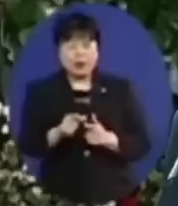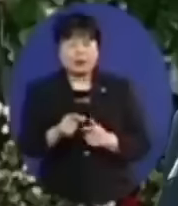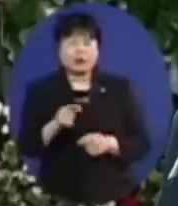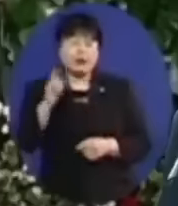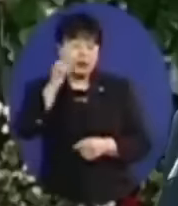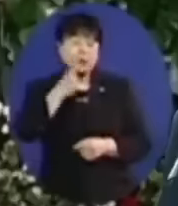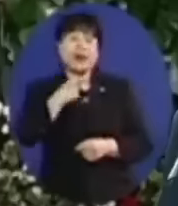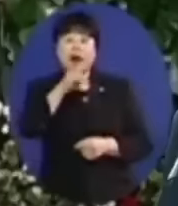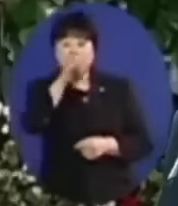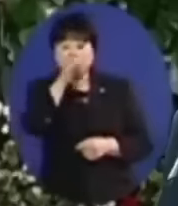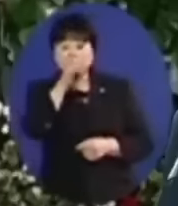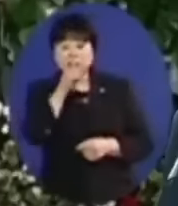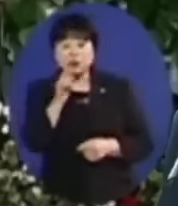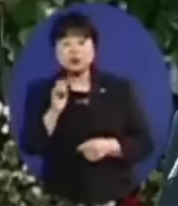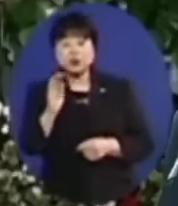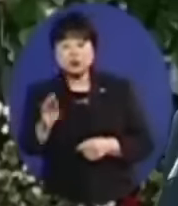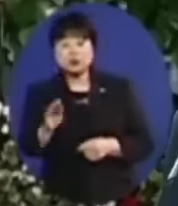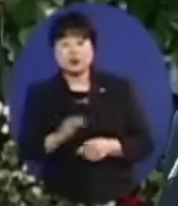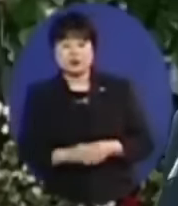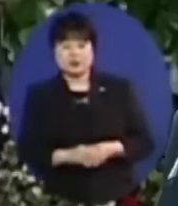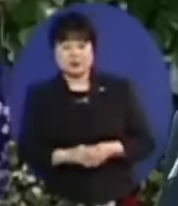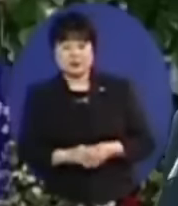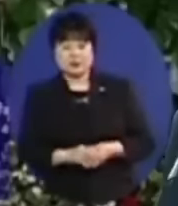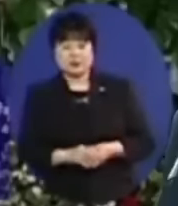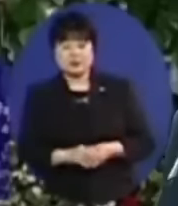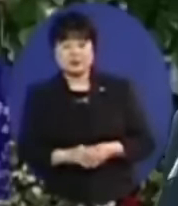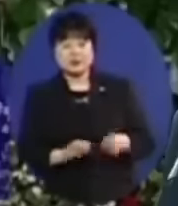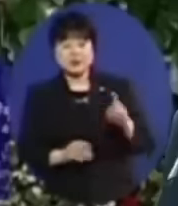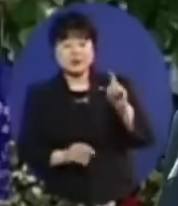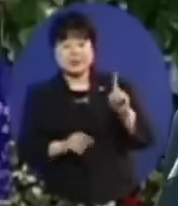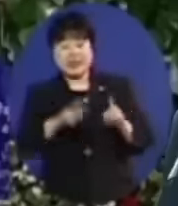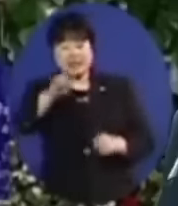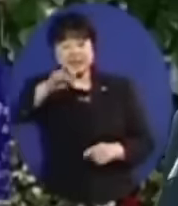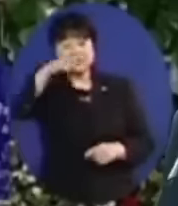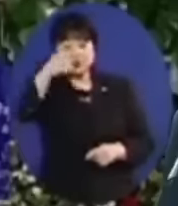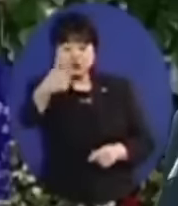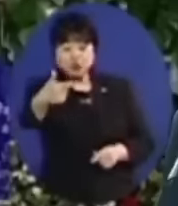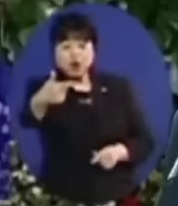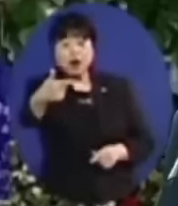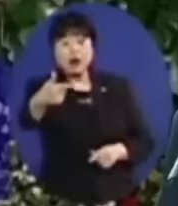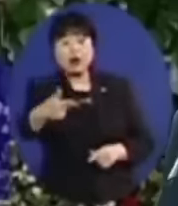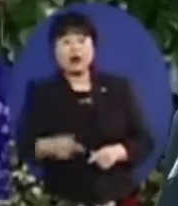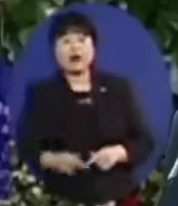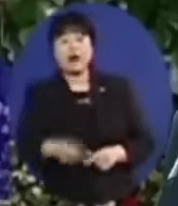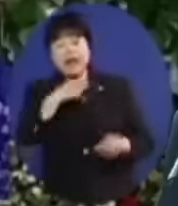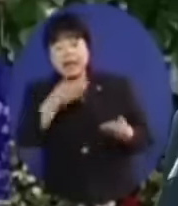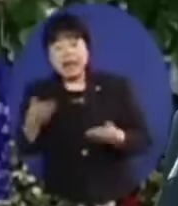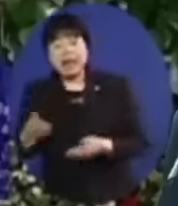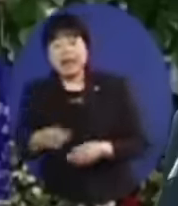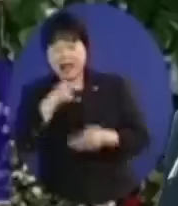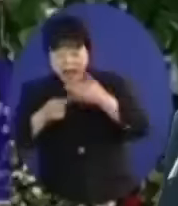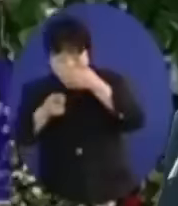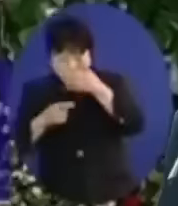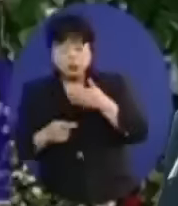공고인데요. 고린도후서 11장 20절에 여러 번 여행해서 강의 위험과 강도의 위험과 동족의 위험과 이방인의